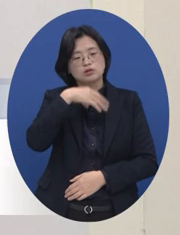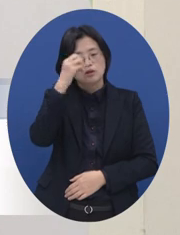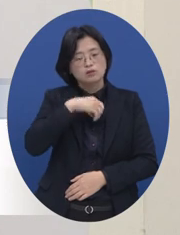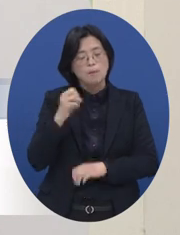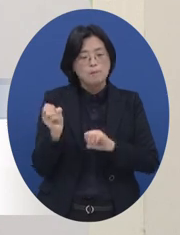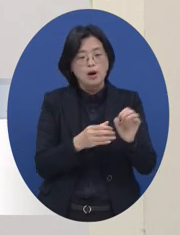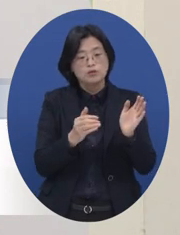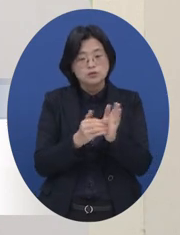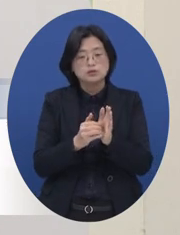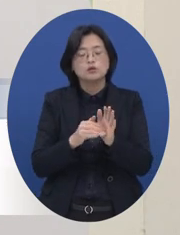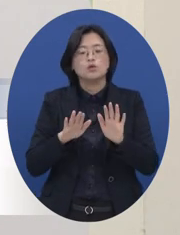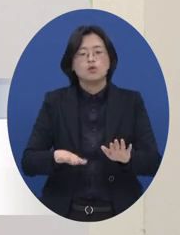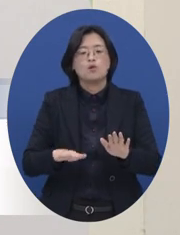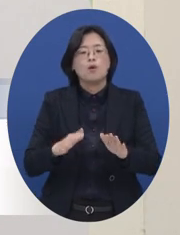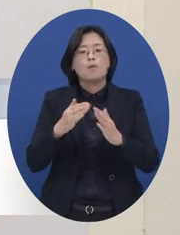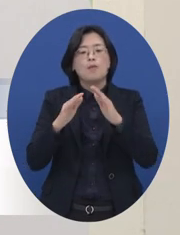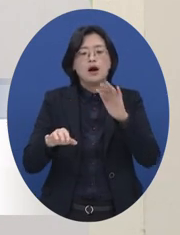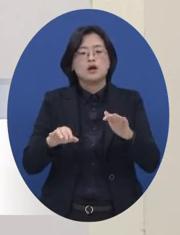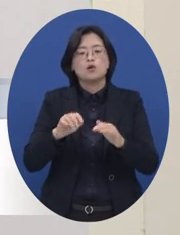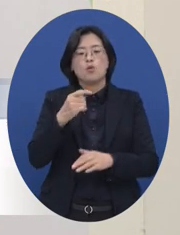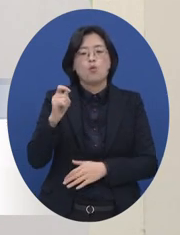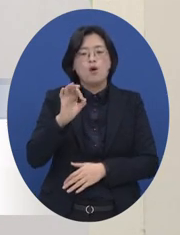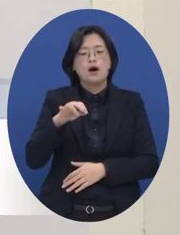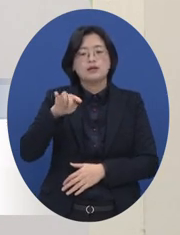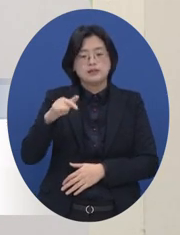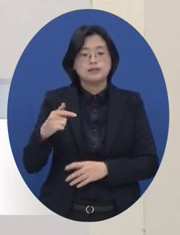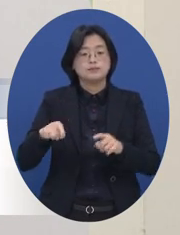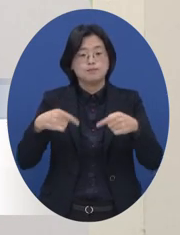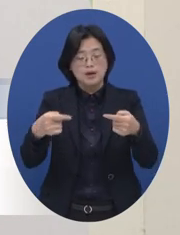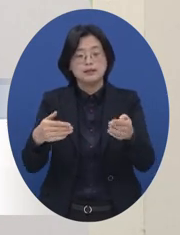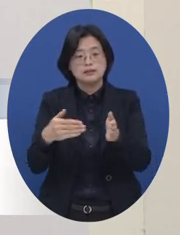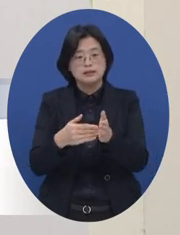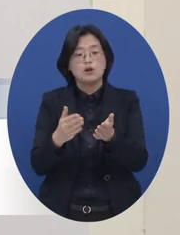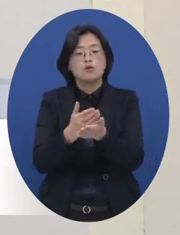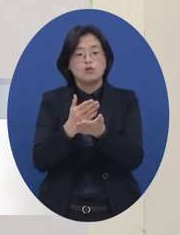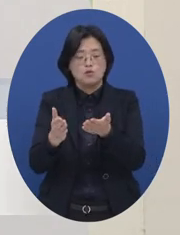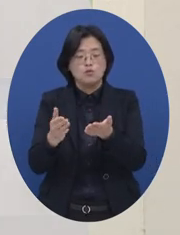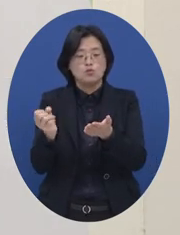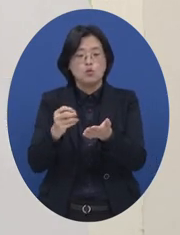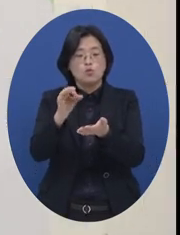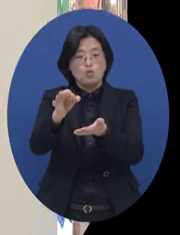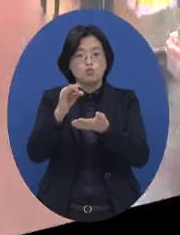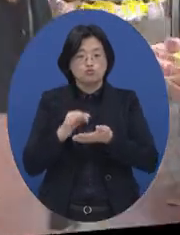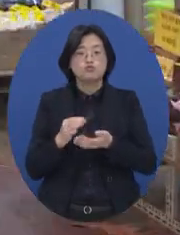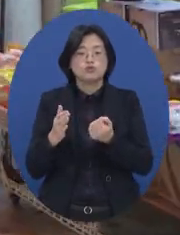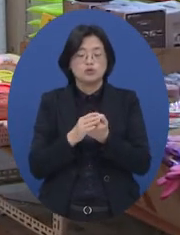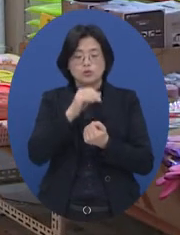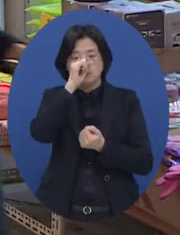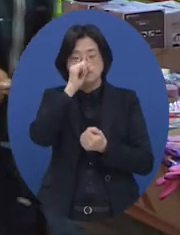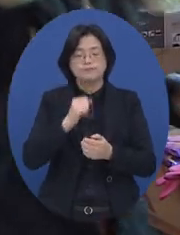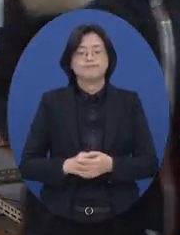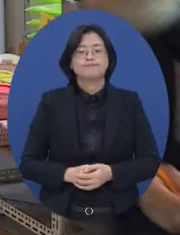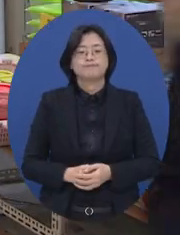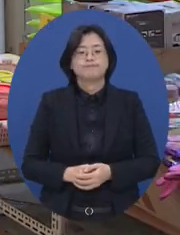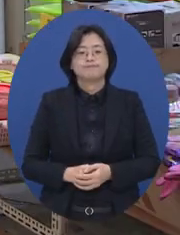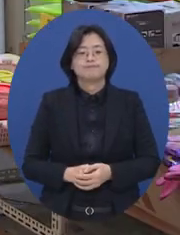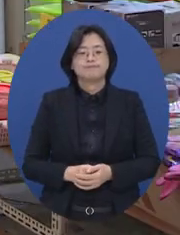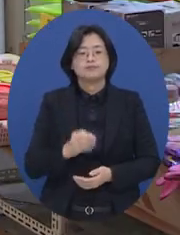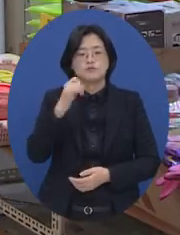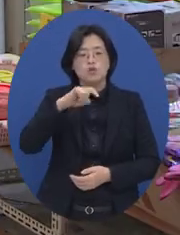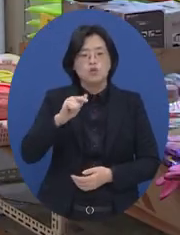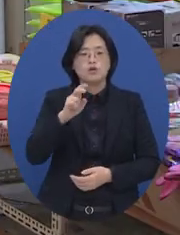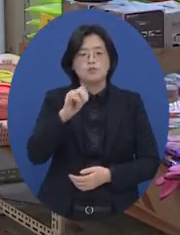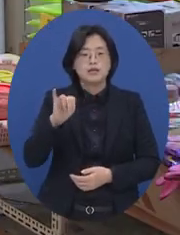말강산에 참여하면서 이건 이제 분리수거를 하게 되고 또 이거를 현금화 해주니까. 이곳은